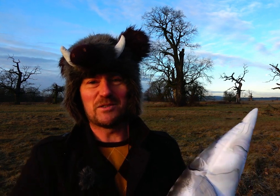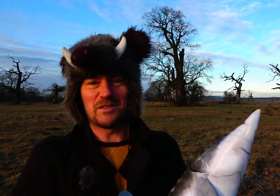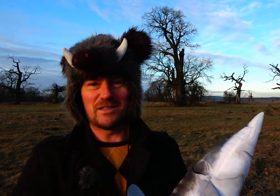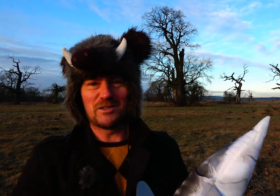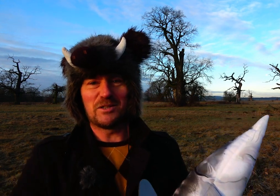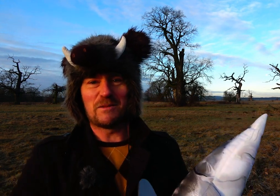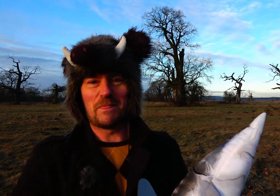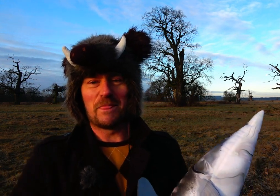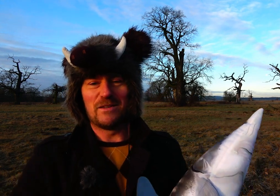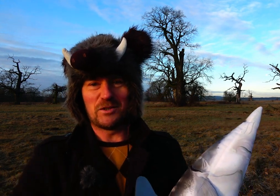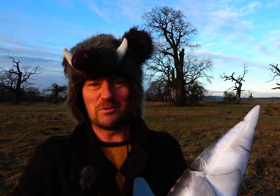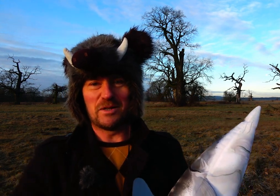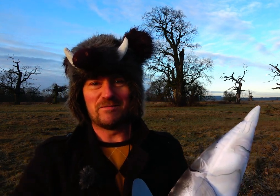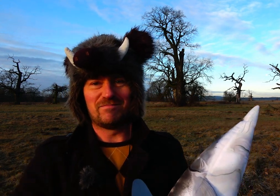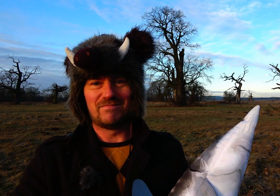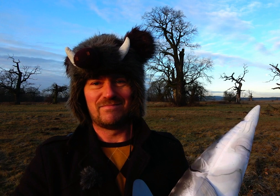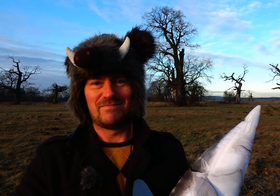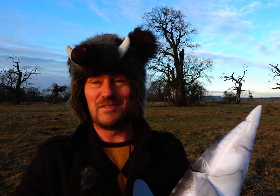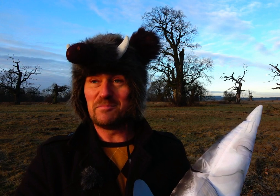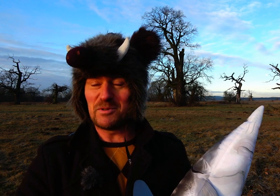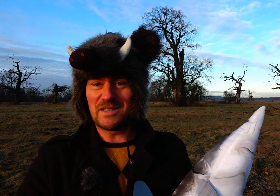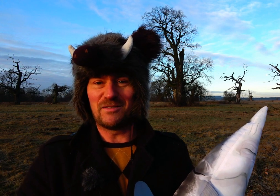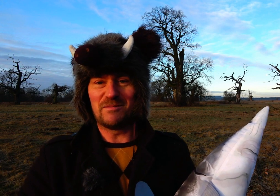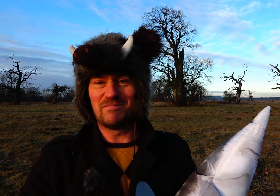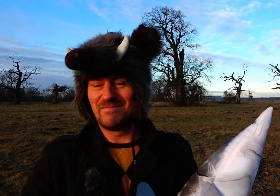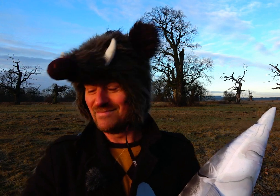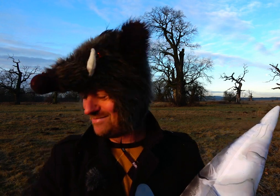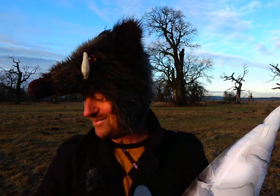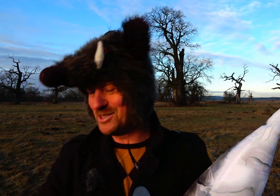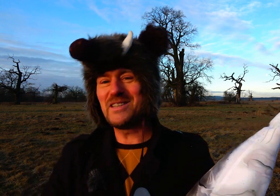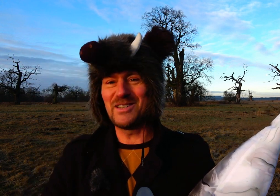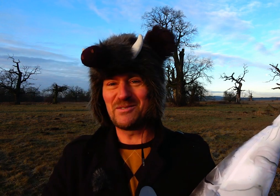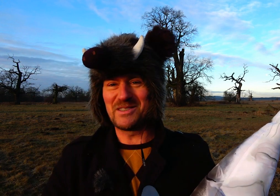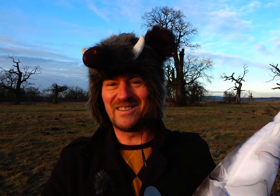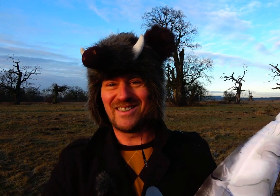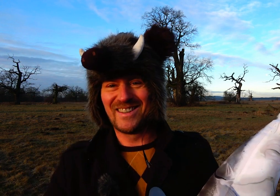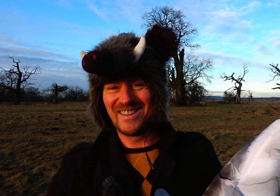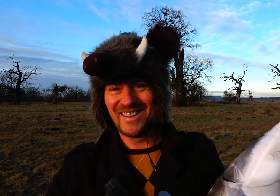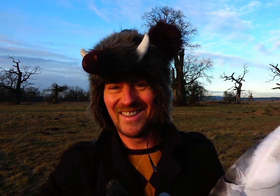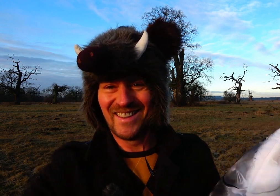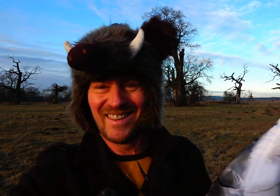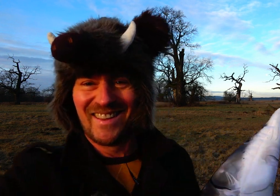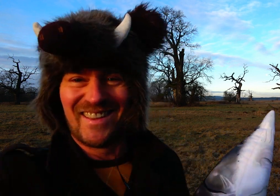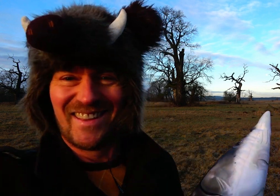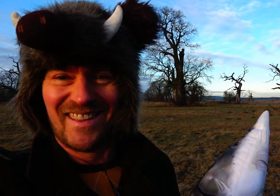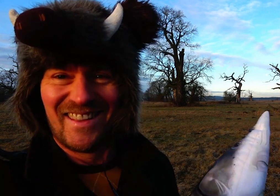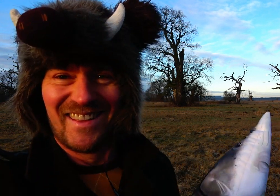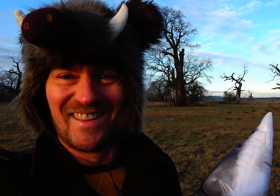bardzo serdecznie dziękuję. I pozdrawiam. Dziki też pozdrawiam.